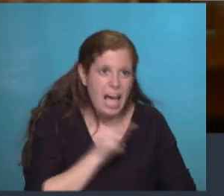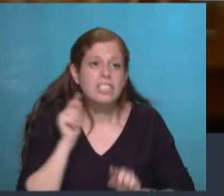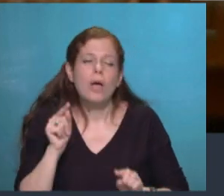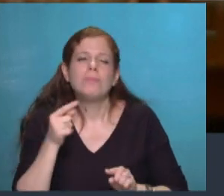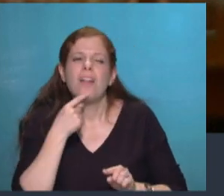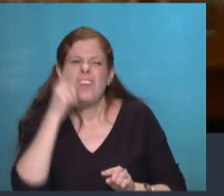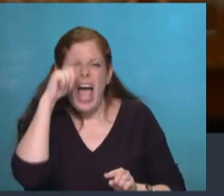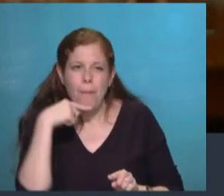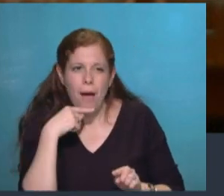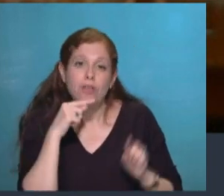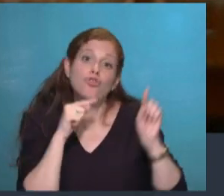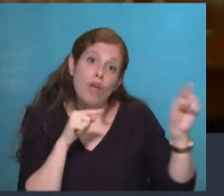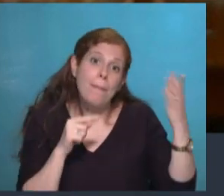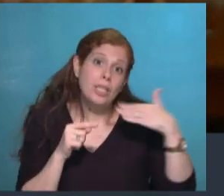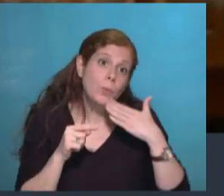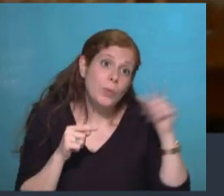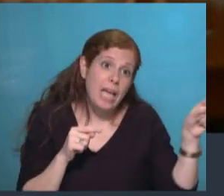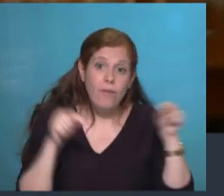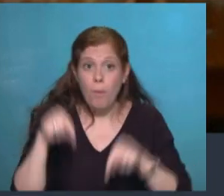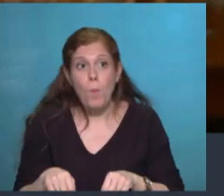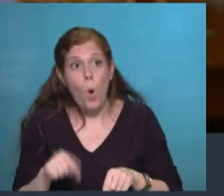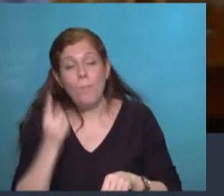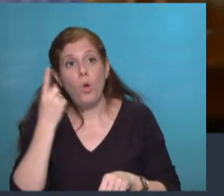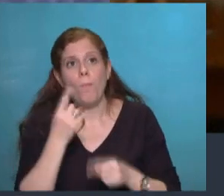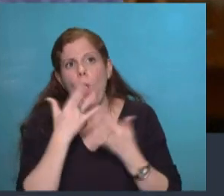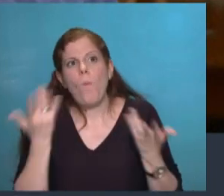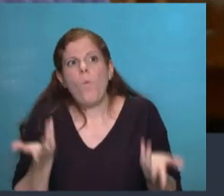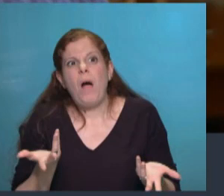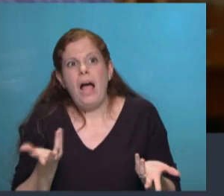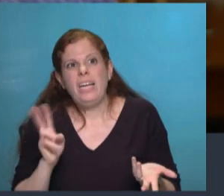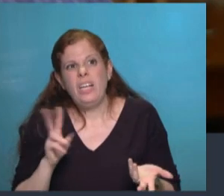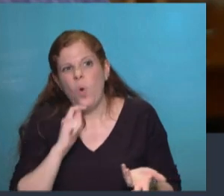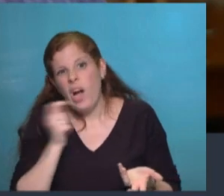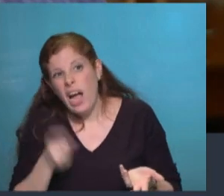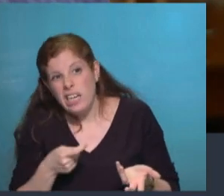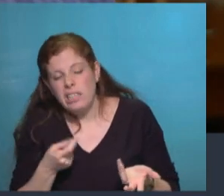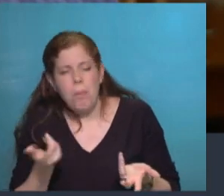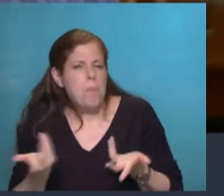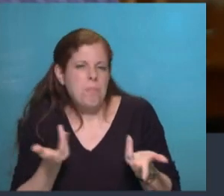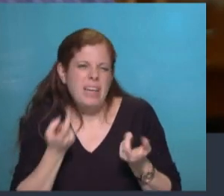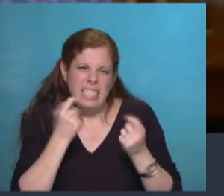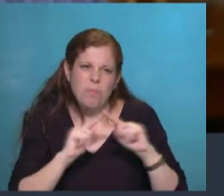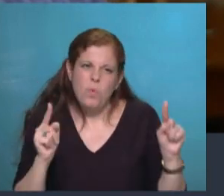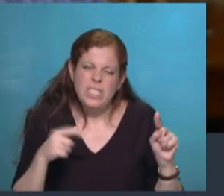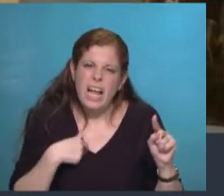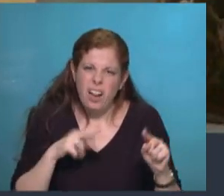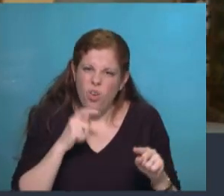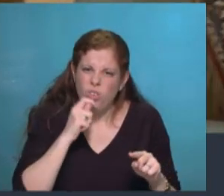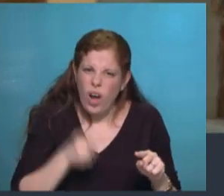אז שם הייתי יהודיה, ופה פתאום נהייתי לא ברור מה, כאילו אוקראינית, כאילו, קצת מוזר לי להיות אוקראינית,